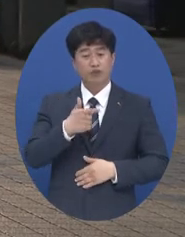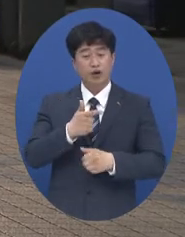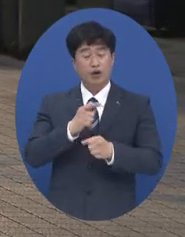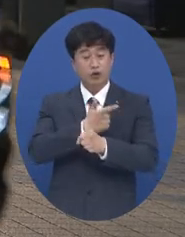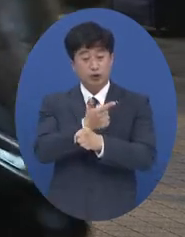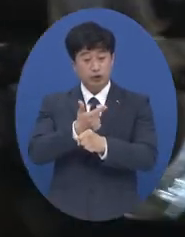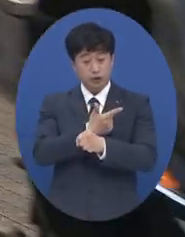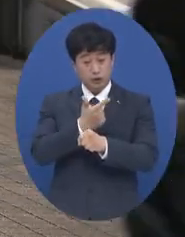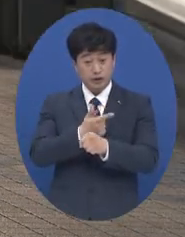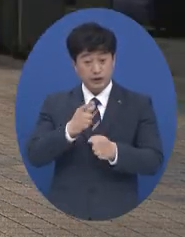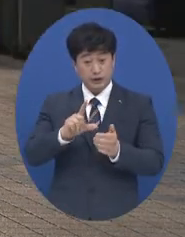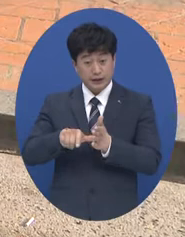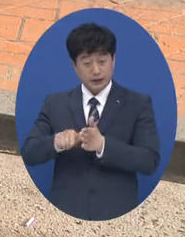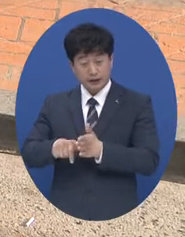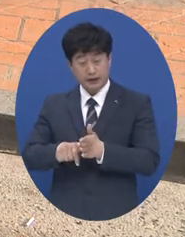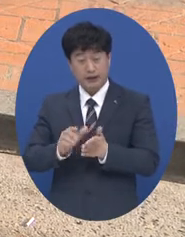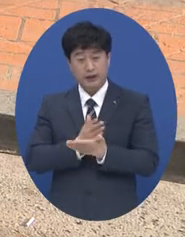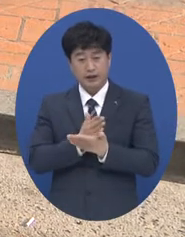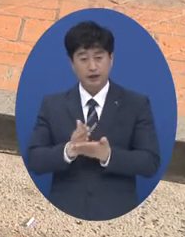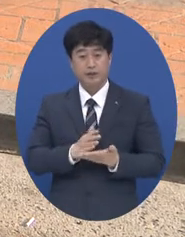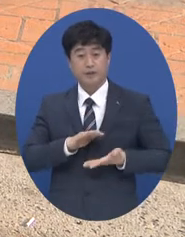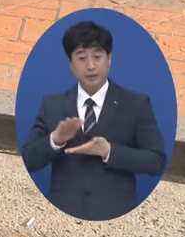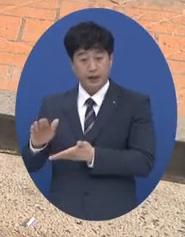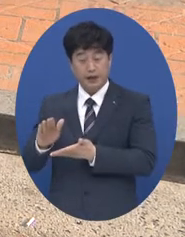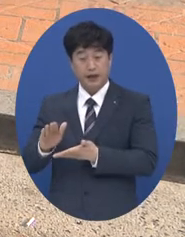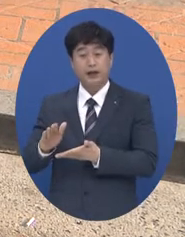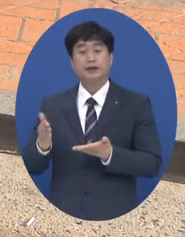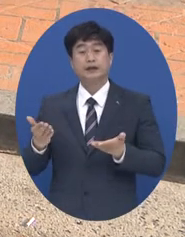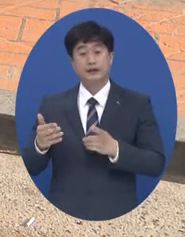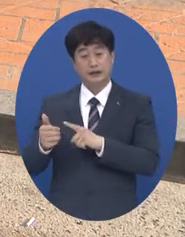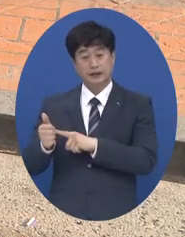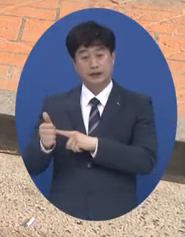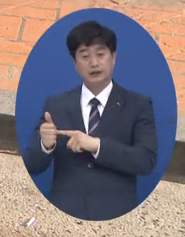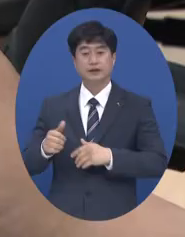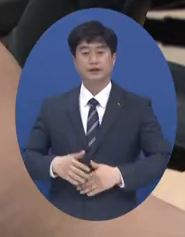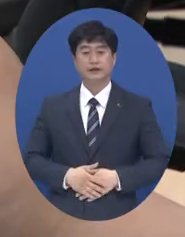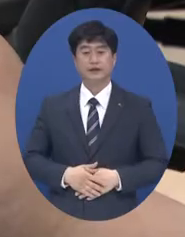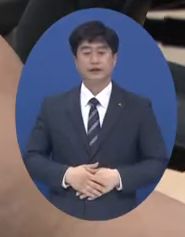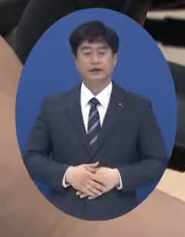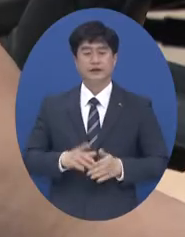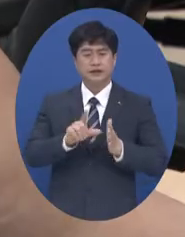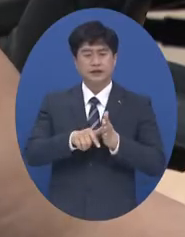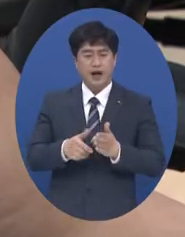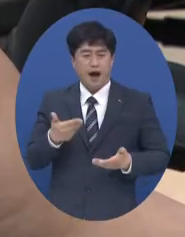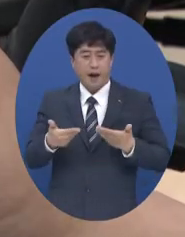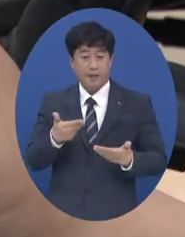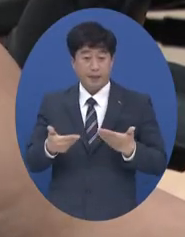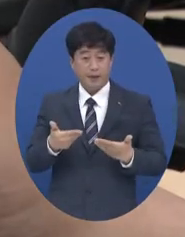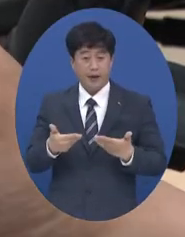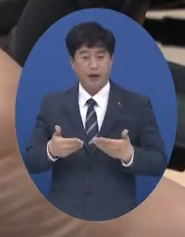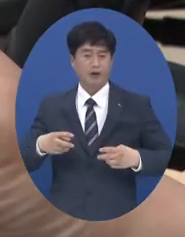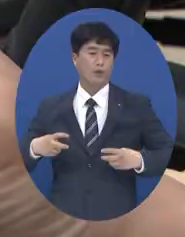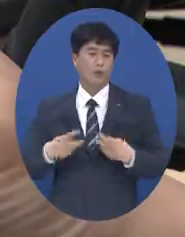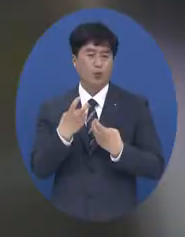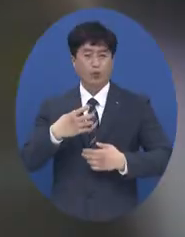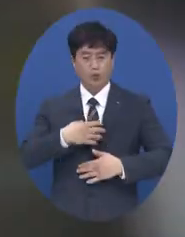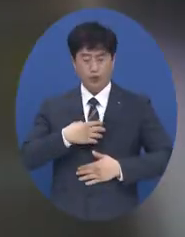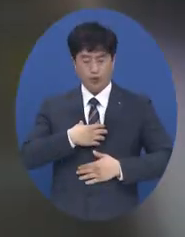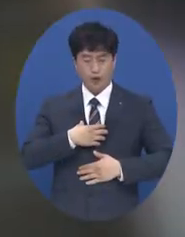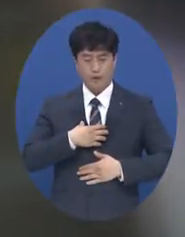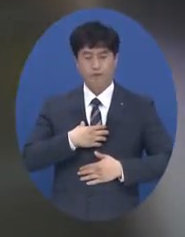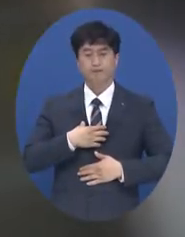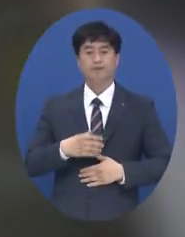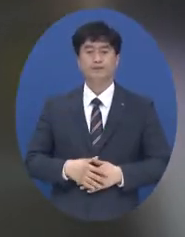하루 6시간씩 시간을 쪼개 배달을 하는 플랫폼 배달 노동자 A씨. 시간에 쫓겨 일하다 보니 교통사고